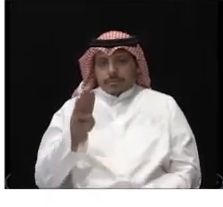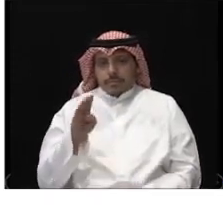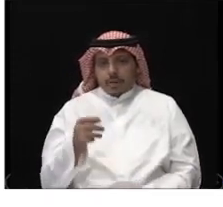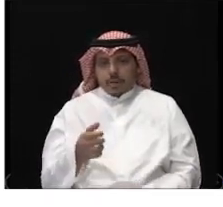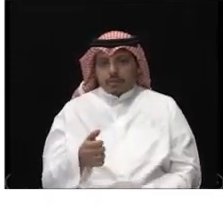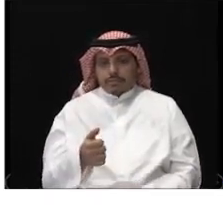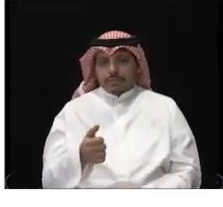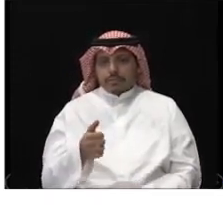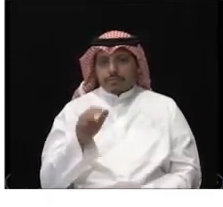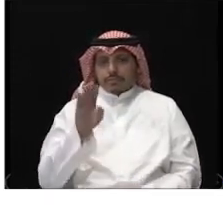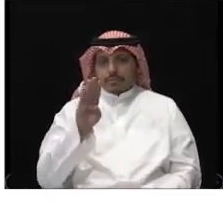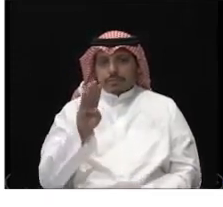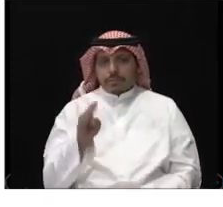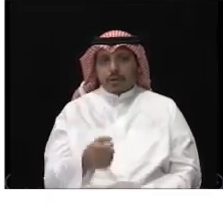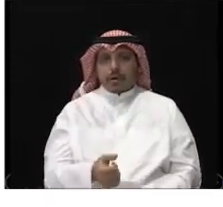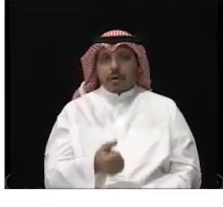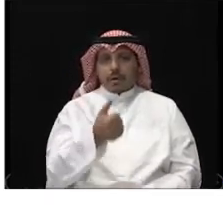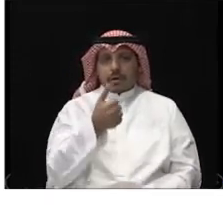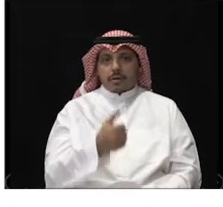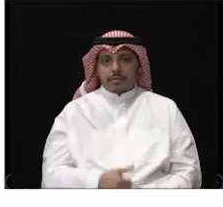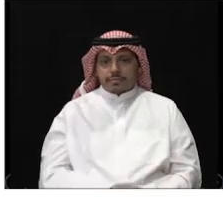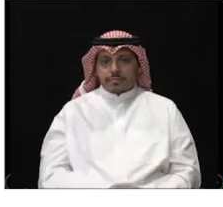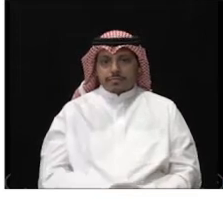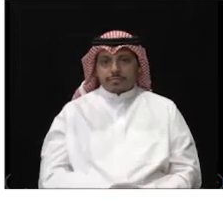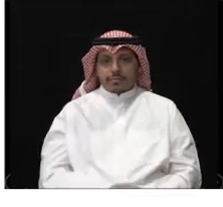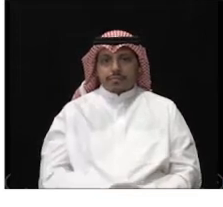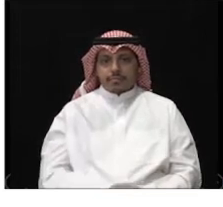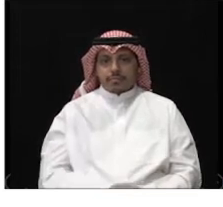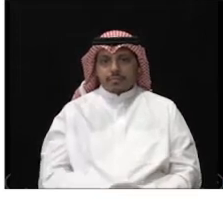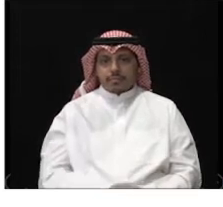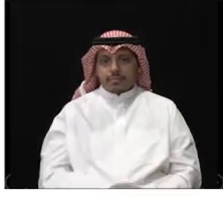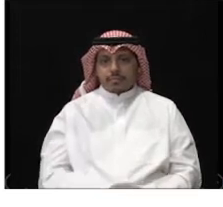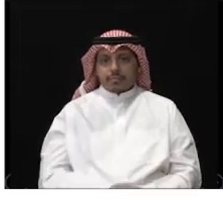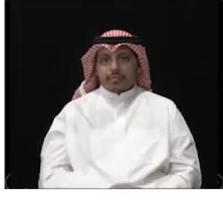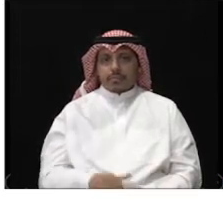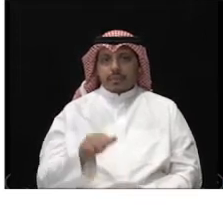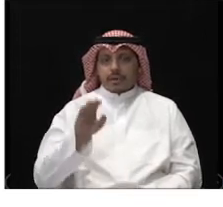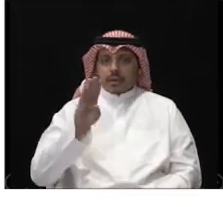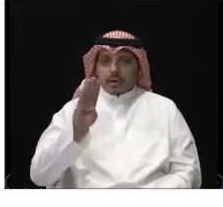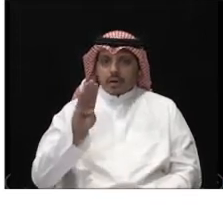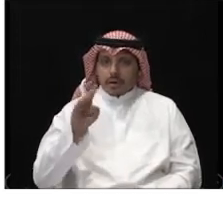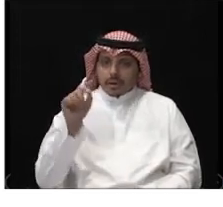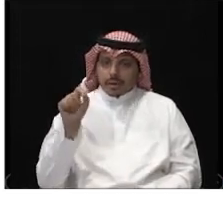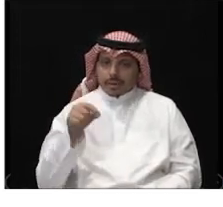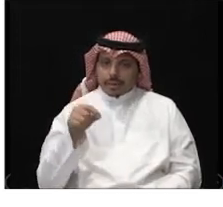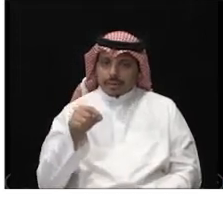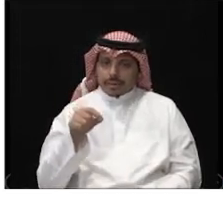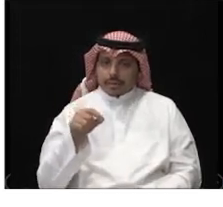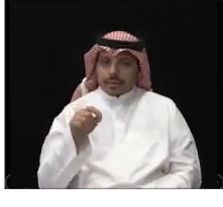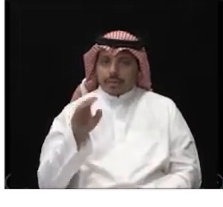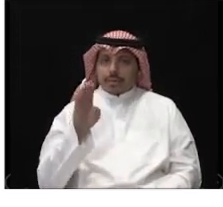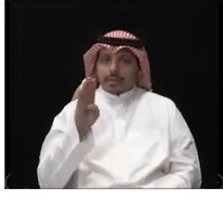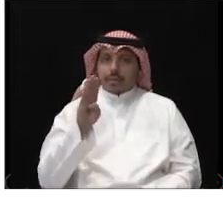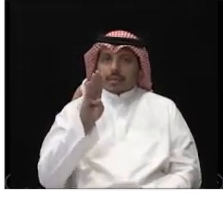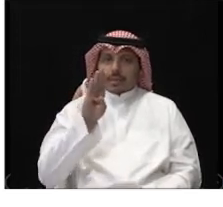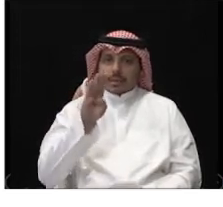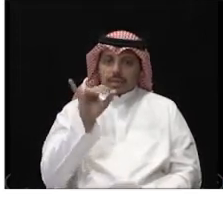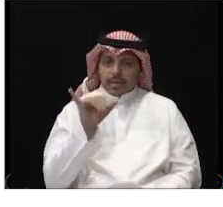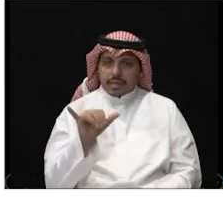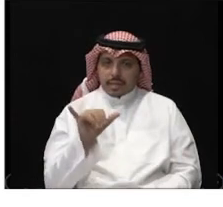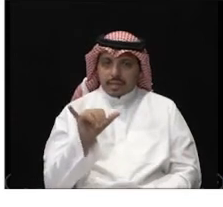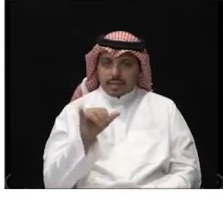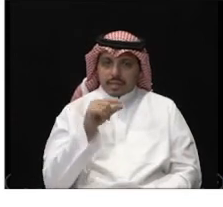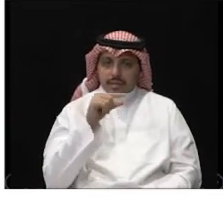نسميه حرف ممدود، هذا هو الحرف الممدود، الكاء، كي، حرف ممدود، كي د كي